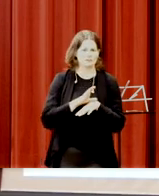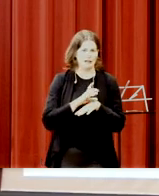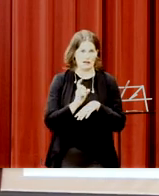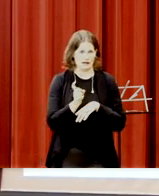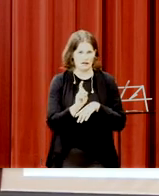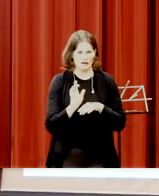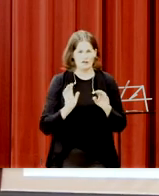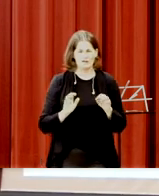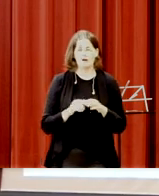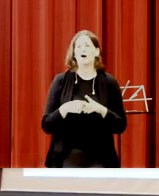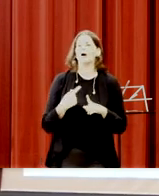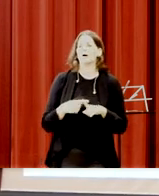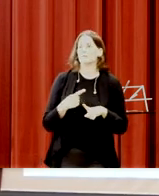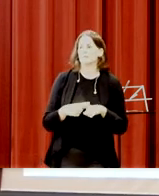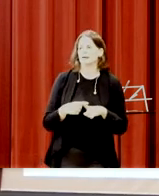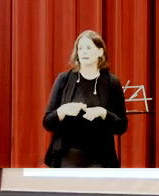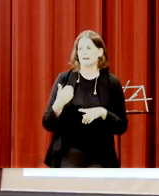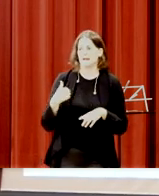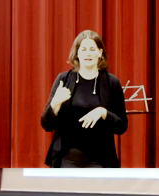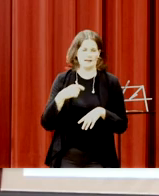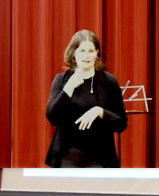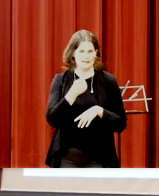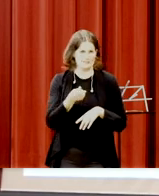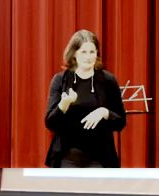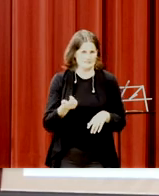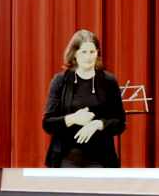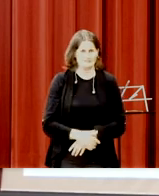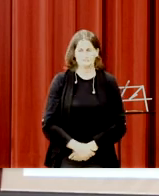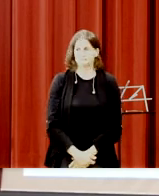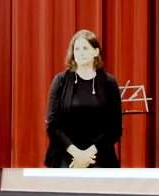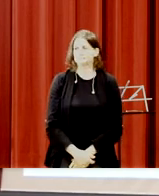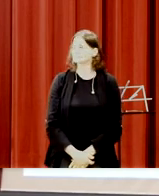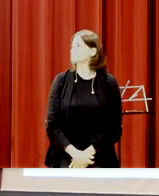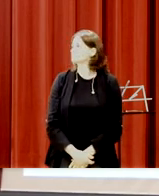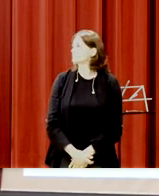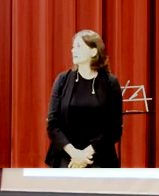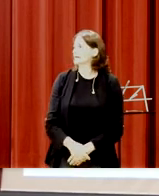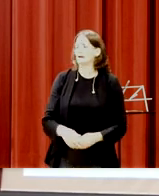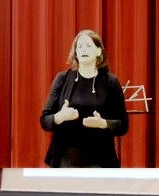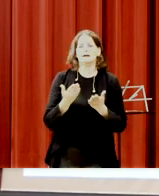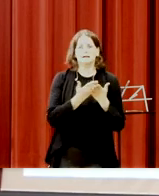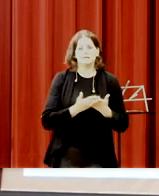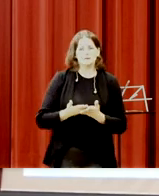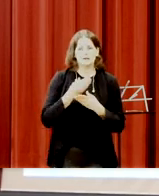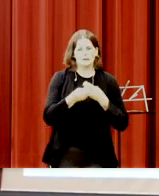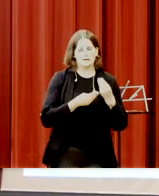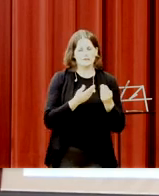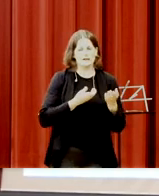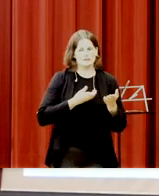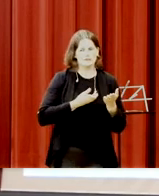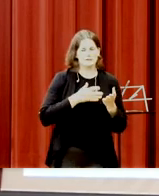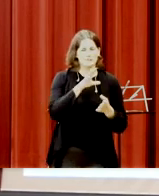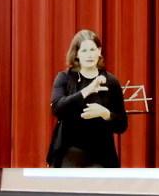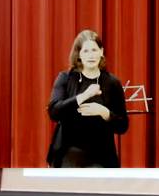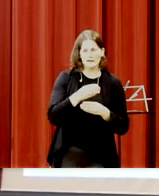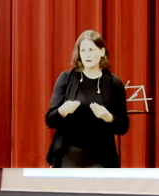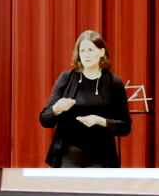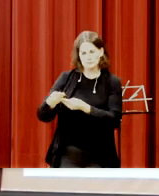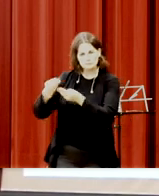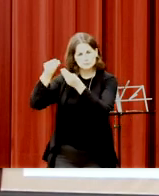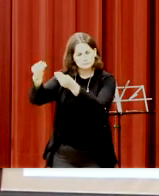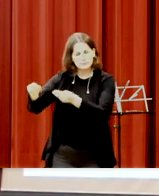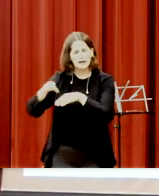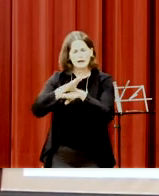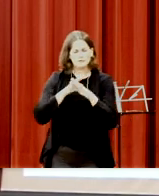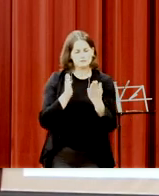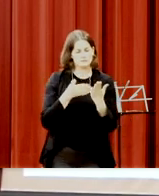de Reus i la consellera doncs se'l va fer seu. Per tant, estem posats a treballar-hi. Som conscients,